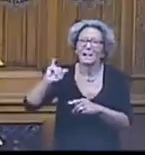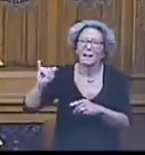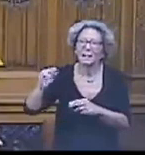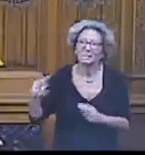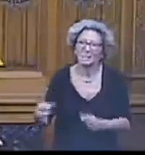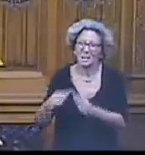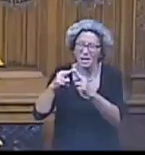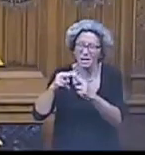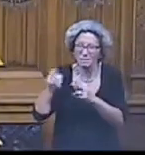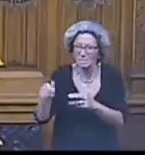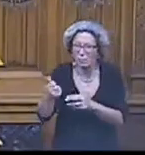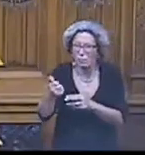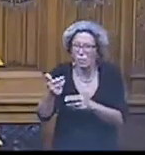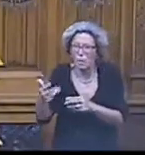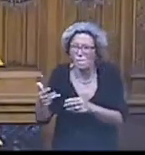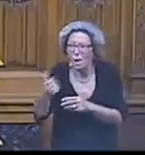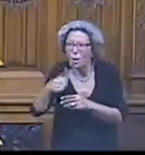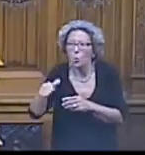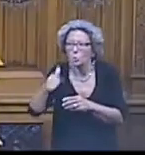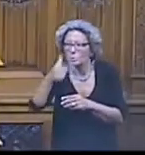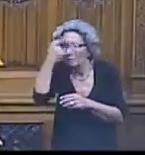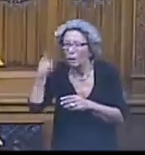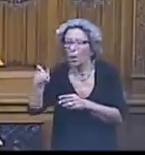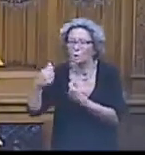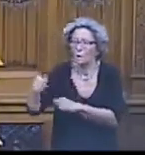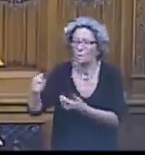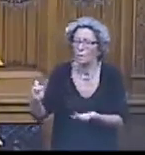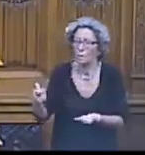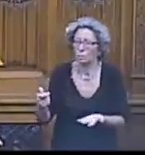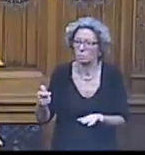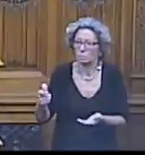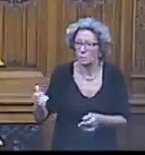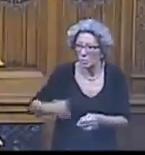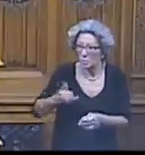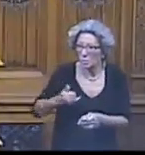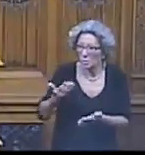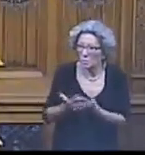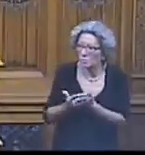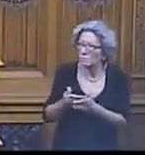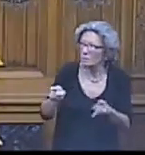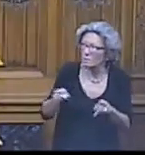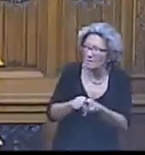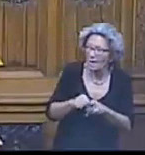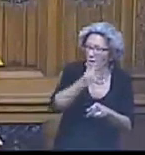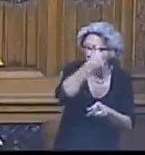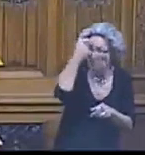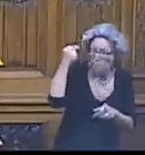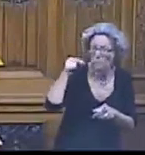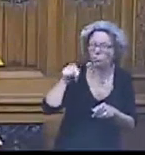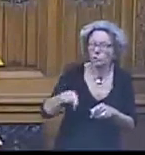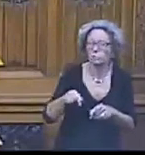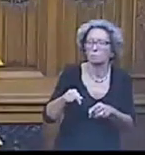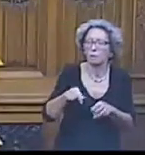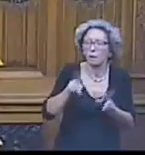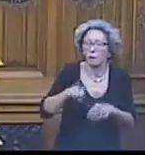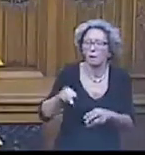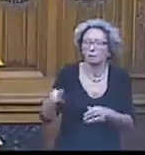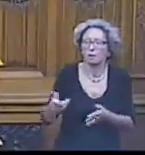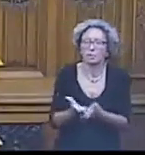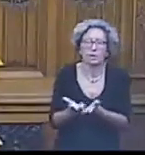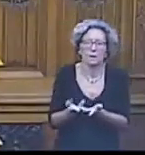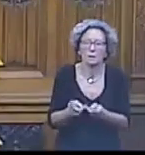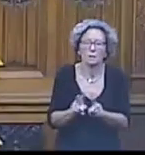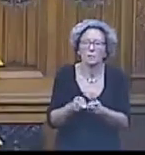Lager, das für ein paar hundert Leute gebaut worden ist. Jugendliche, für die die gleichen Menschen- und Kinderrechte gelten wie für jedes österreichische Kind, das wird